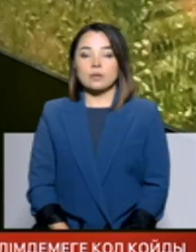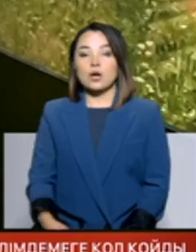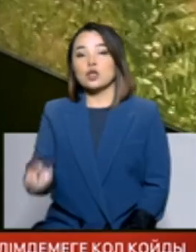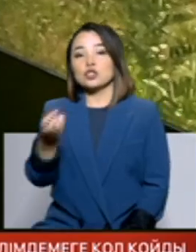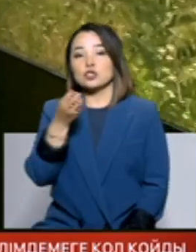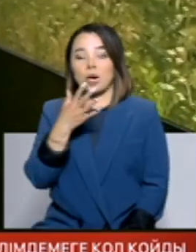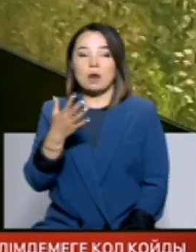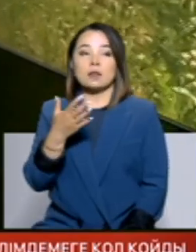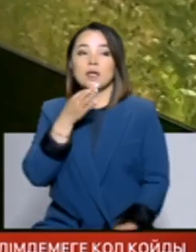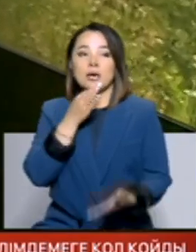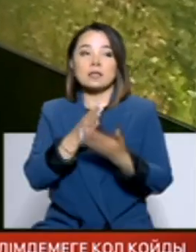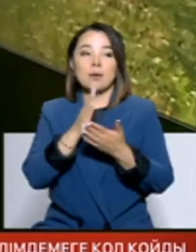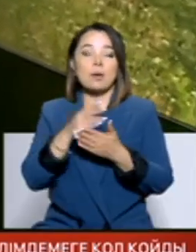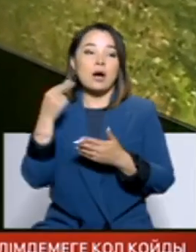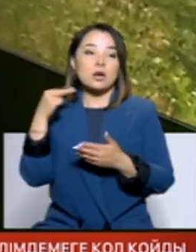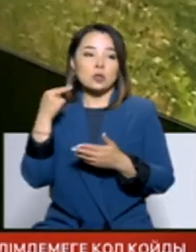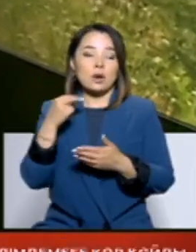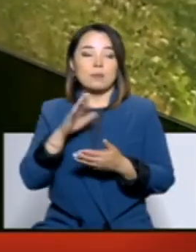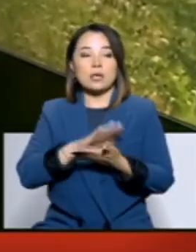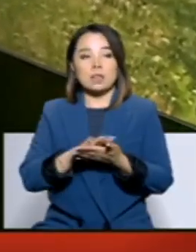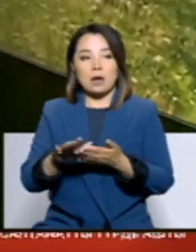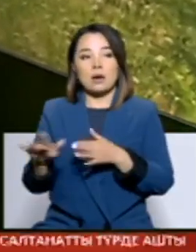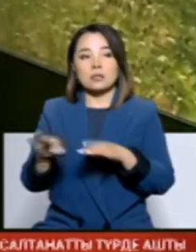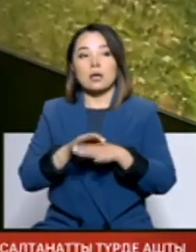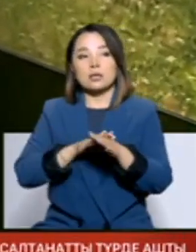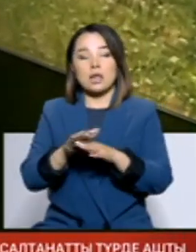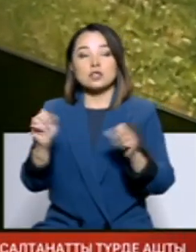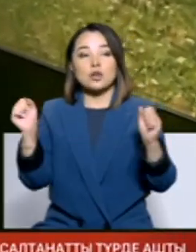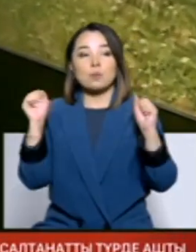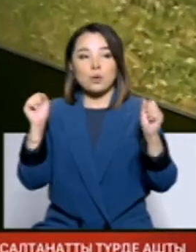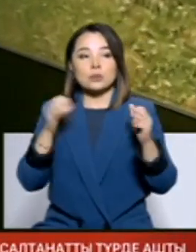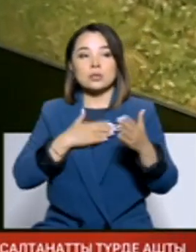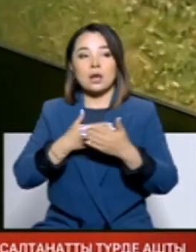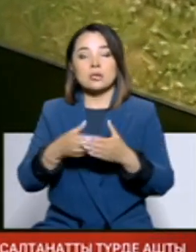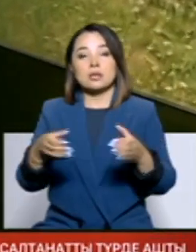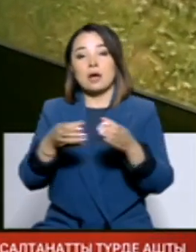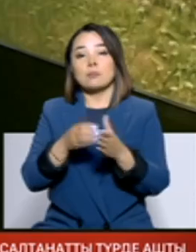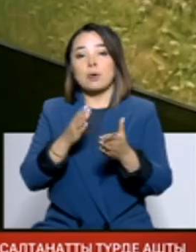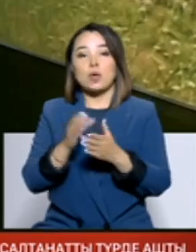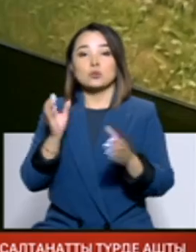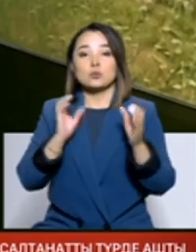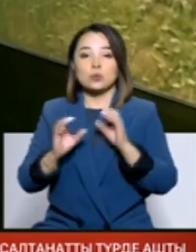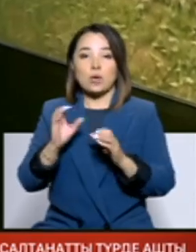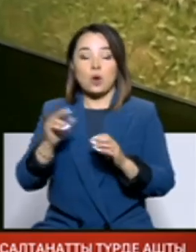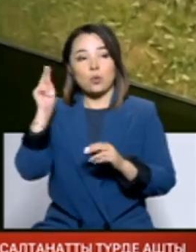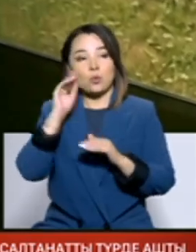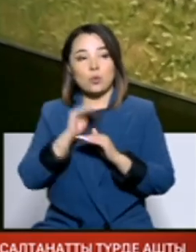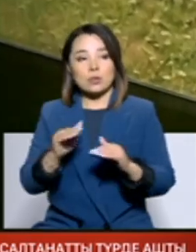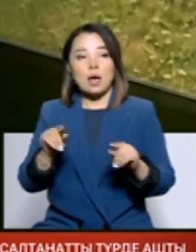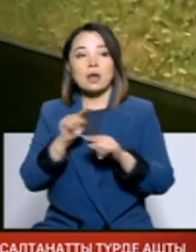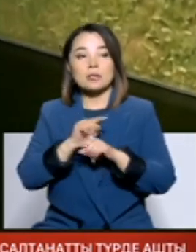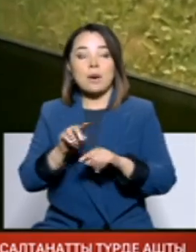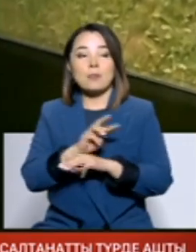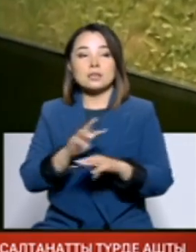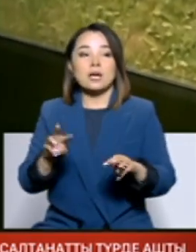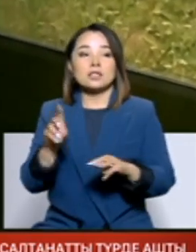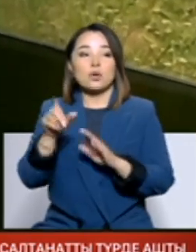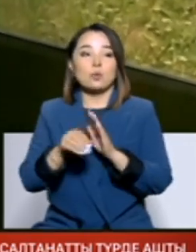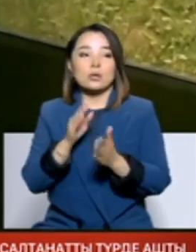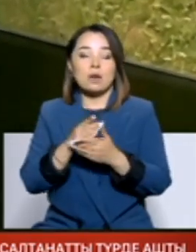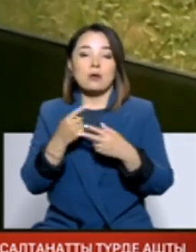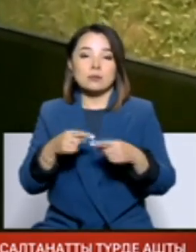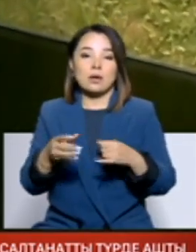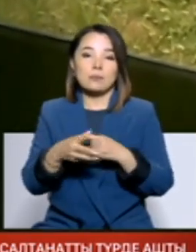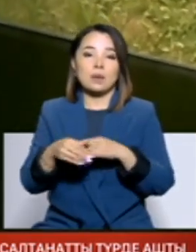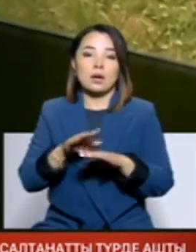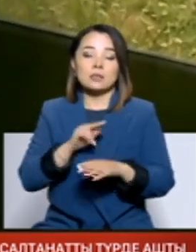Жақсылыққа жарысқандар, ақтөбеліктер тазалық акциясын спортпен ұштастырды. Студенттер, оқушылар, мәслихат депутаттары мен өзге де